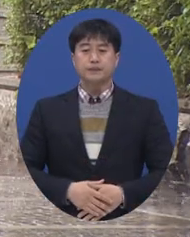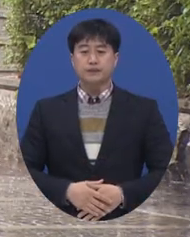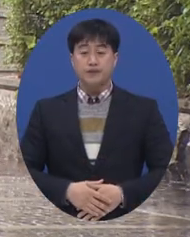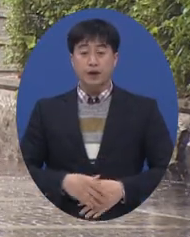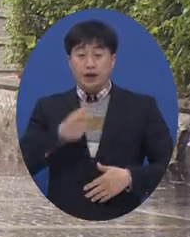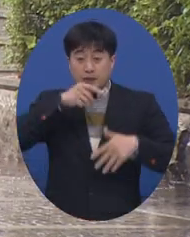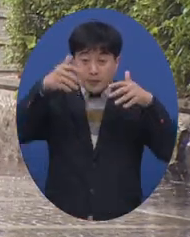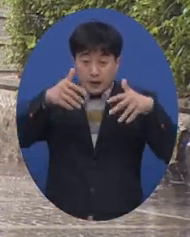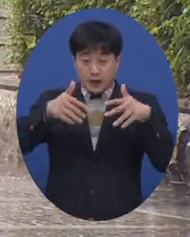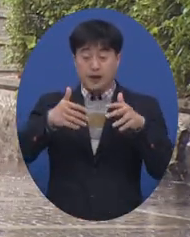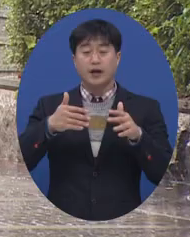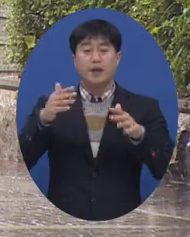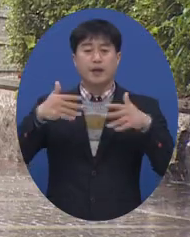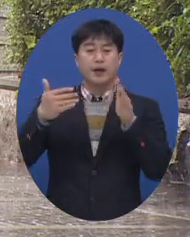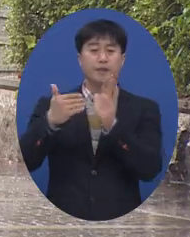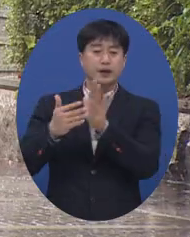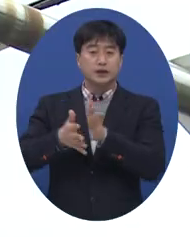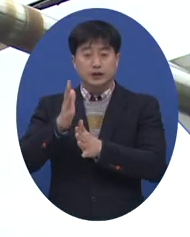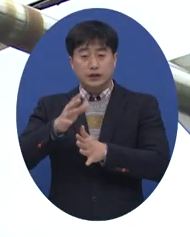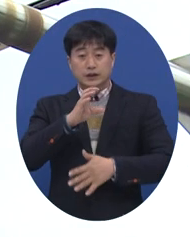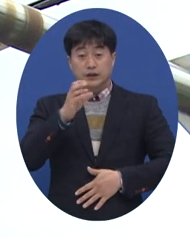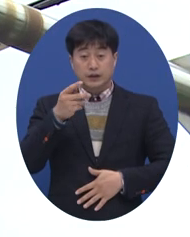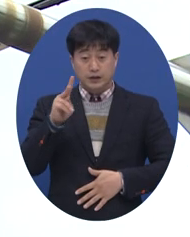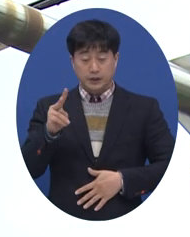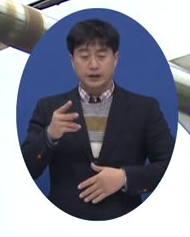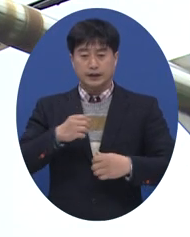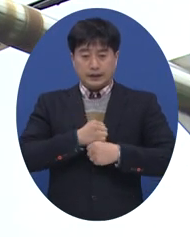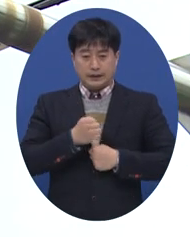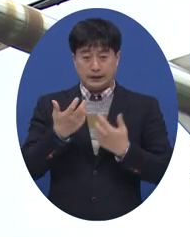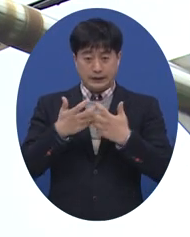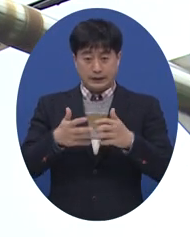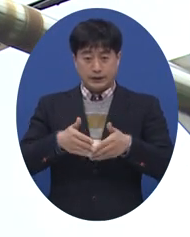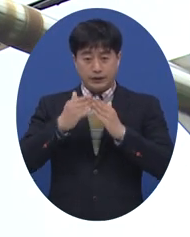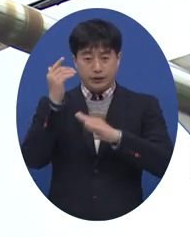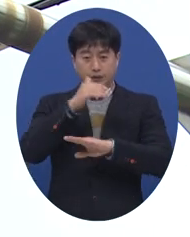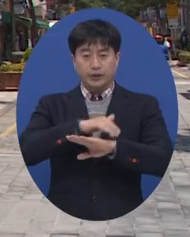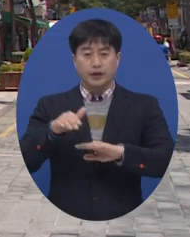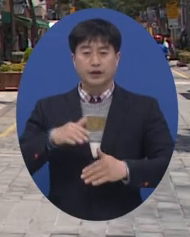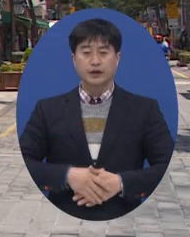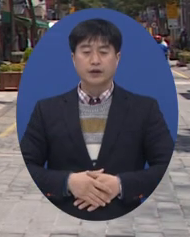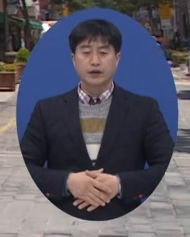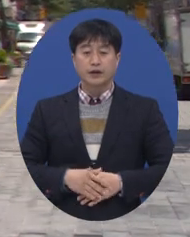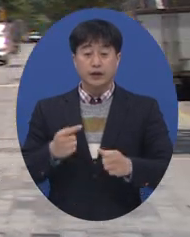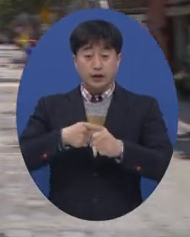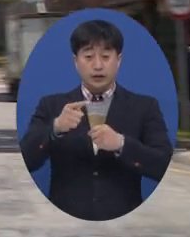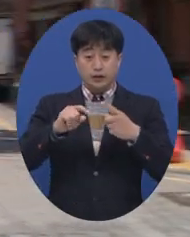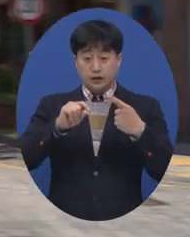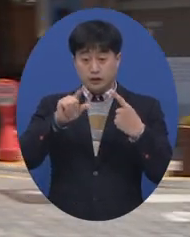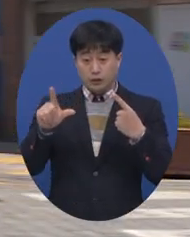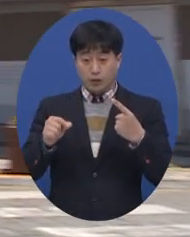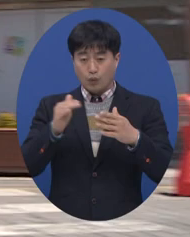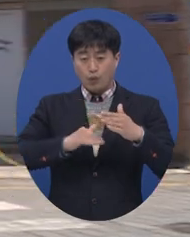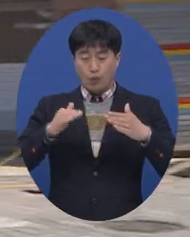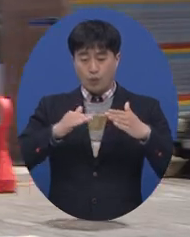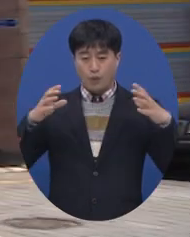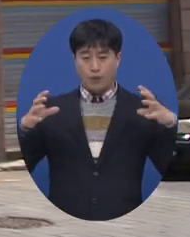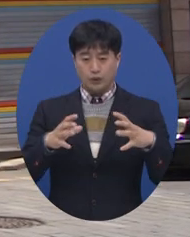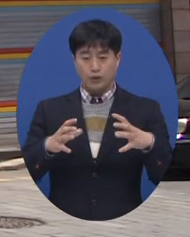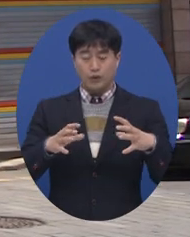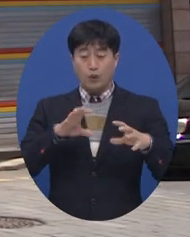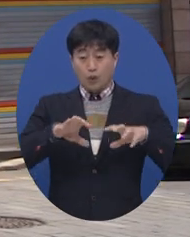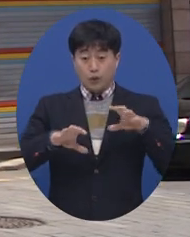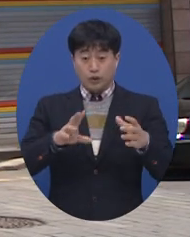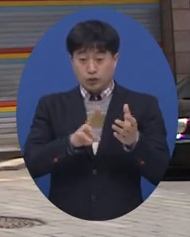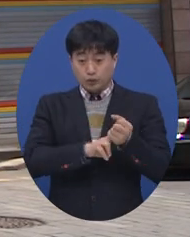비와 바람을 막는 시설물과 cctv 등 안전 장치 까지 가축의 왹 내년 1월부터 공모를 통해 곳곳에 숨은